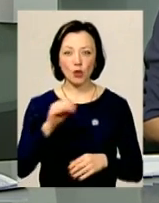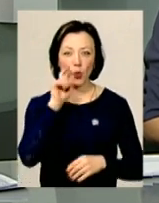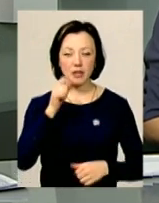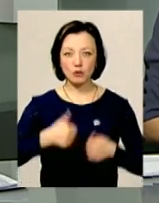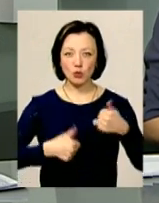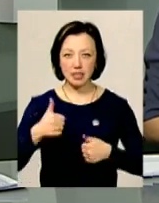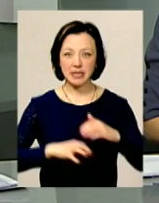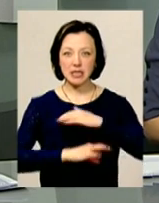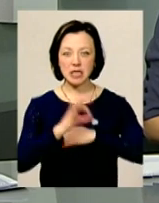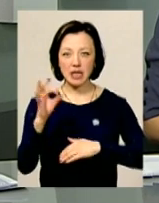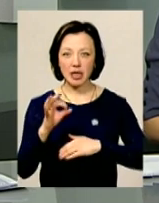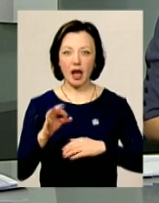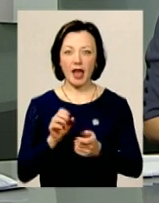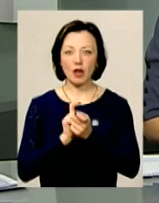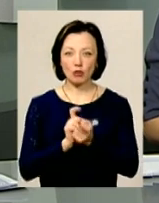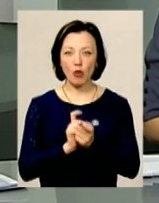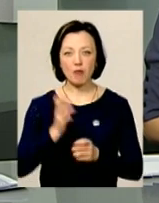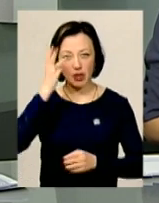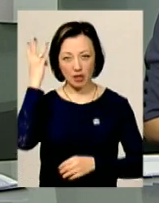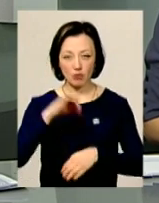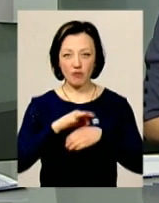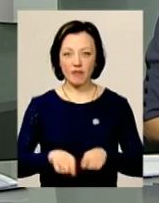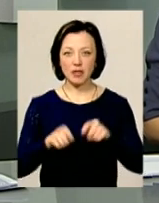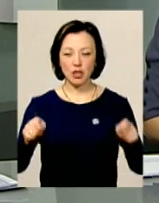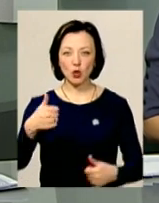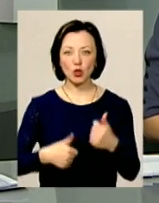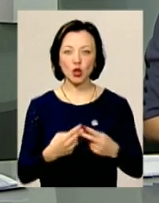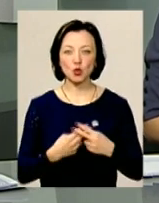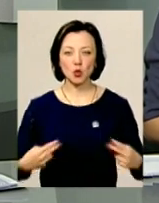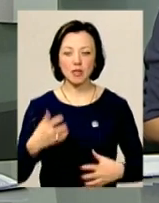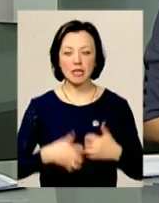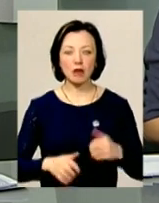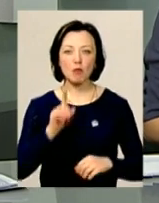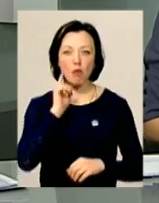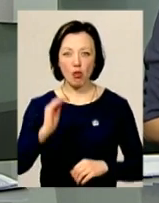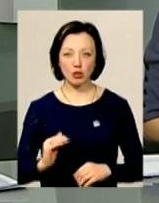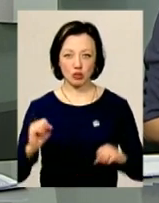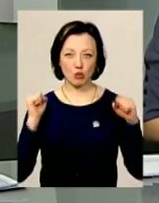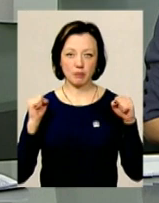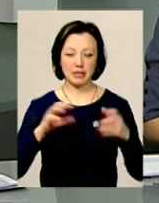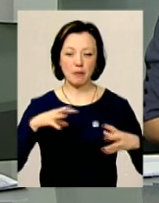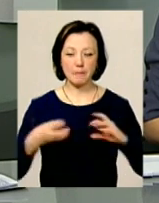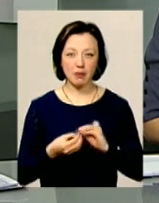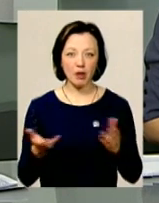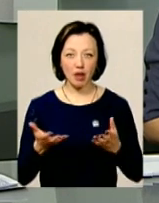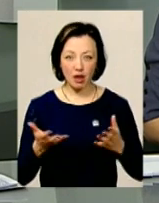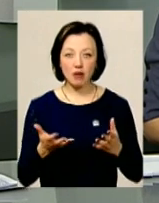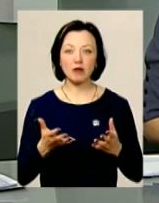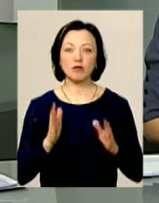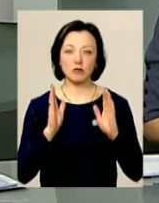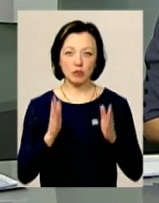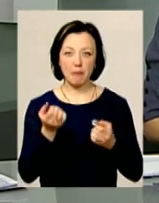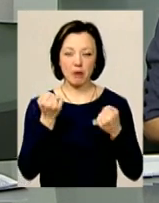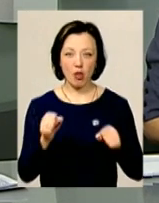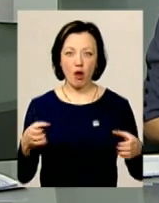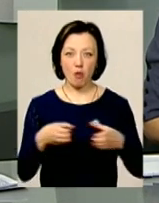турніром зі східних єдиноборств у Хмельницькому провели відкритий турнір з дзюдо серед молодших спортсменів, за підсумками яких у загальному заліку